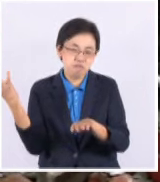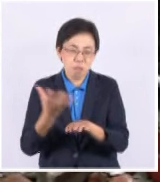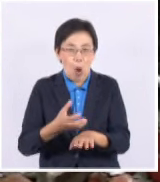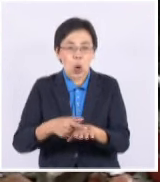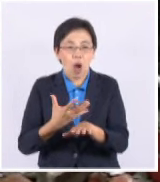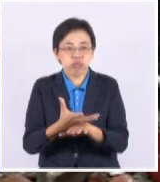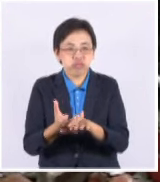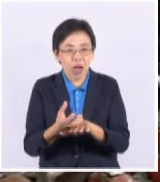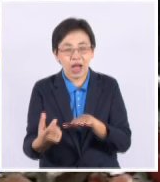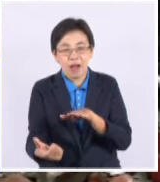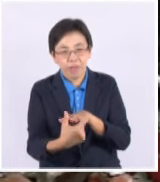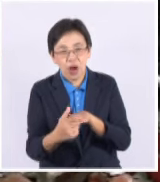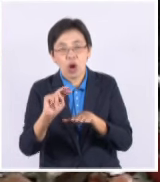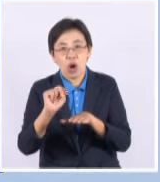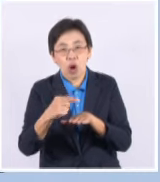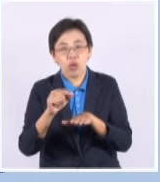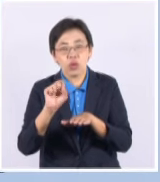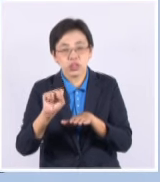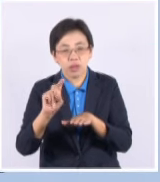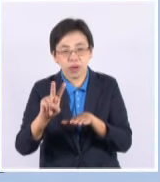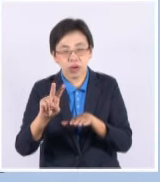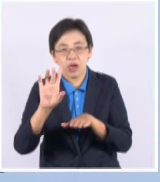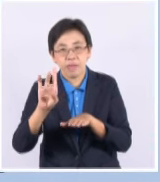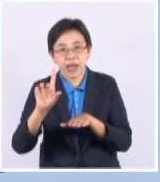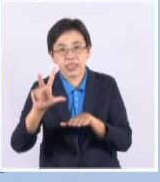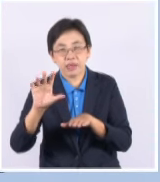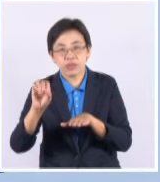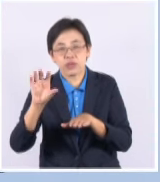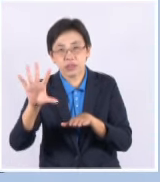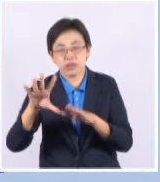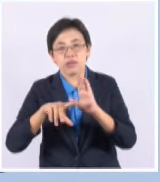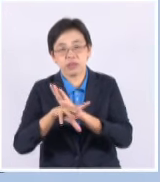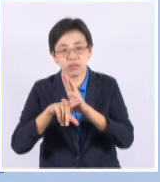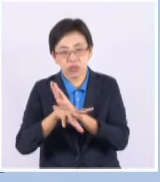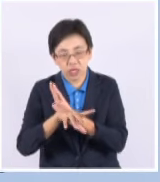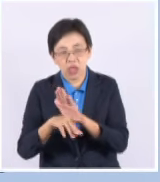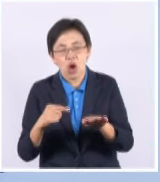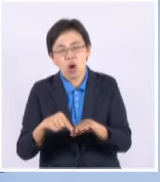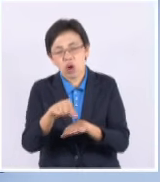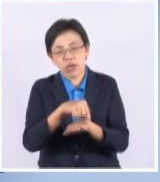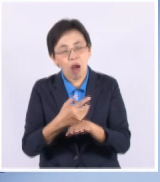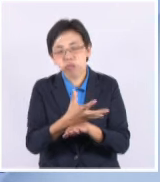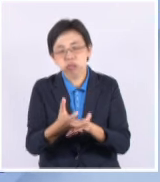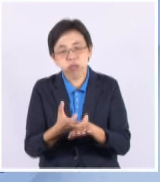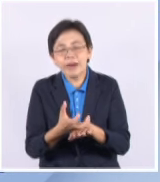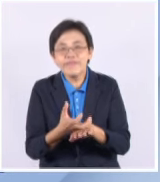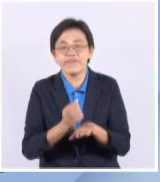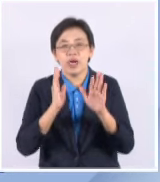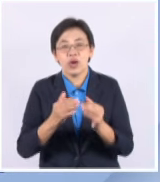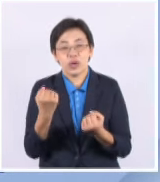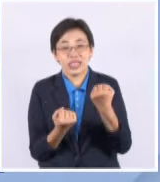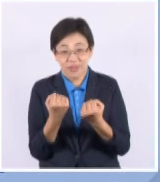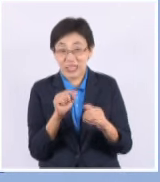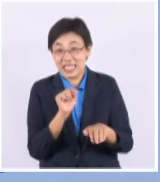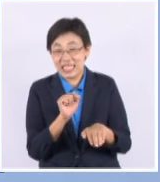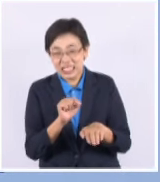ทะเบียนงองูสบฤศี8305ชลบุรีเสียหายนี่เกือบทั้งคันเจ้าของรถคุณอนุชา